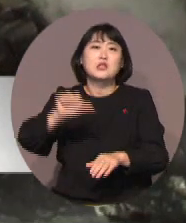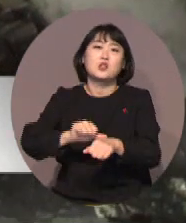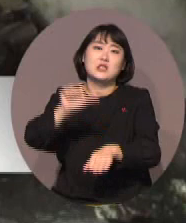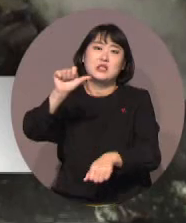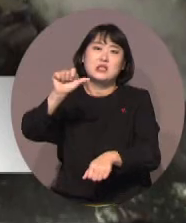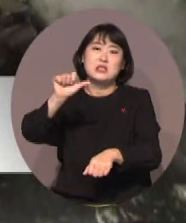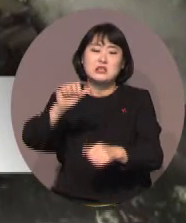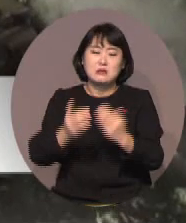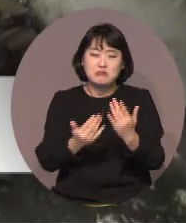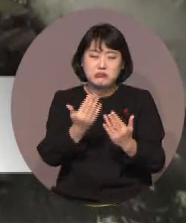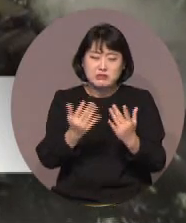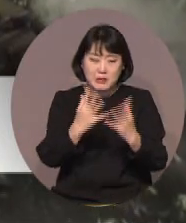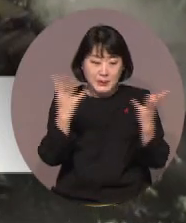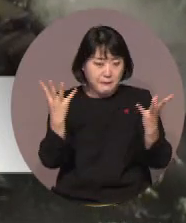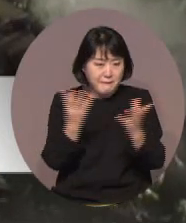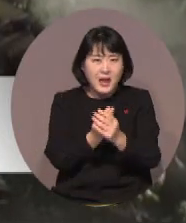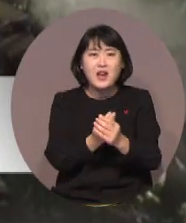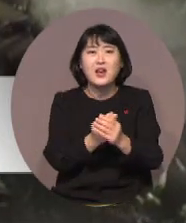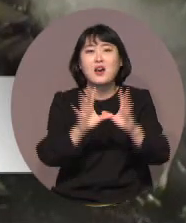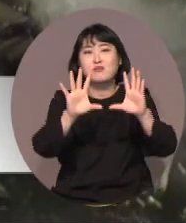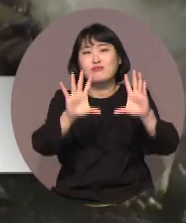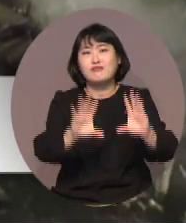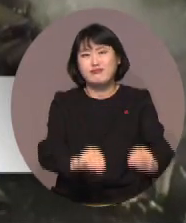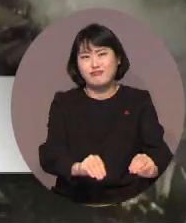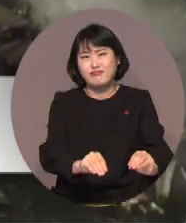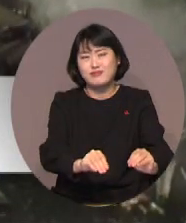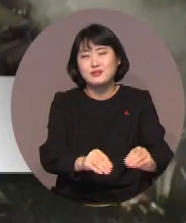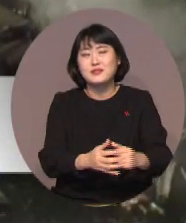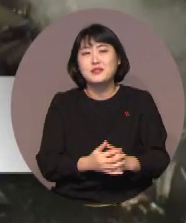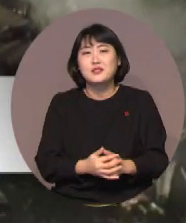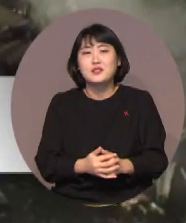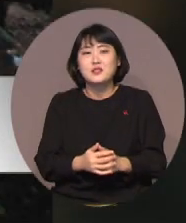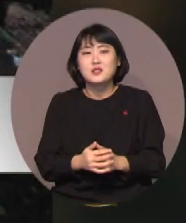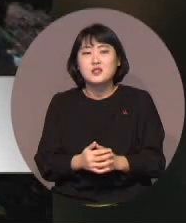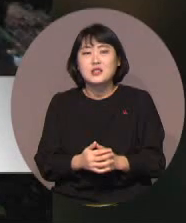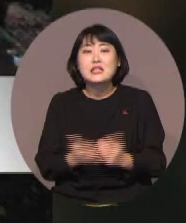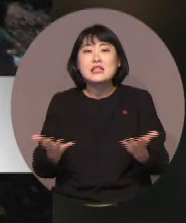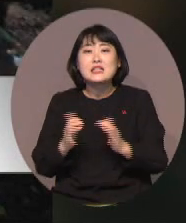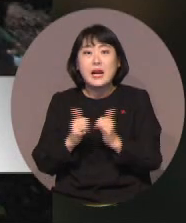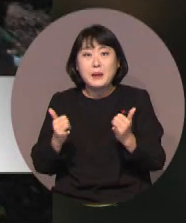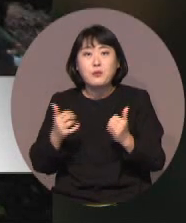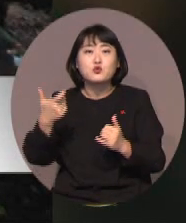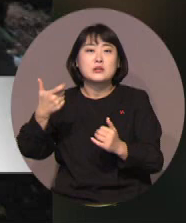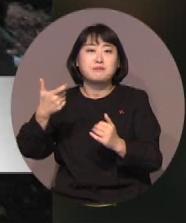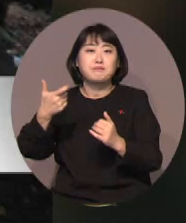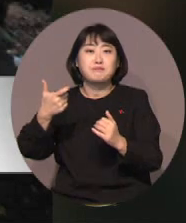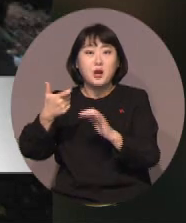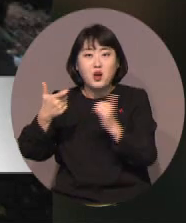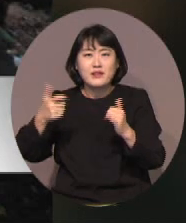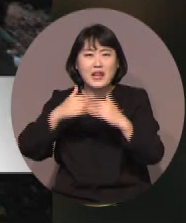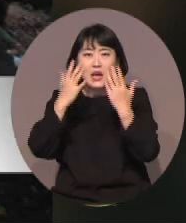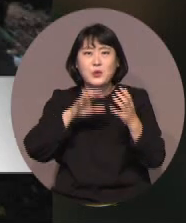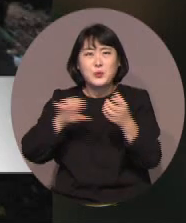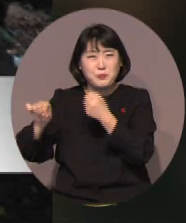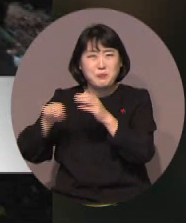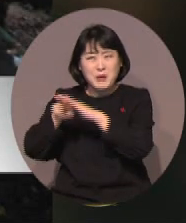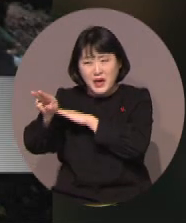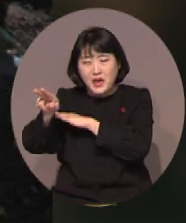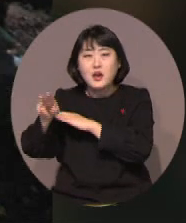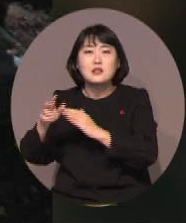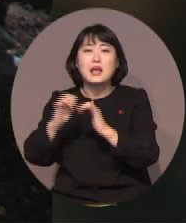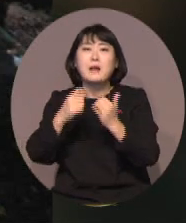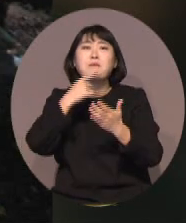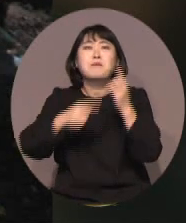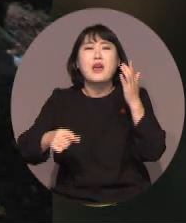5시쯤 잔불까지 모두 정리됐습니다 화재 당시 공장 근무자 예순명 모두 대피해 임명피해는